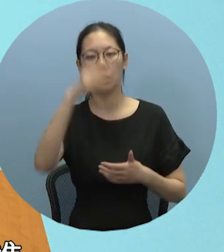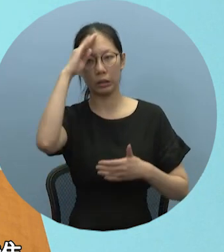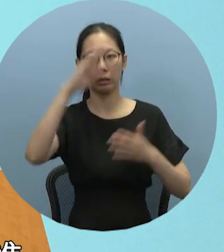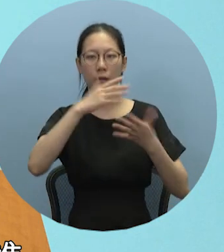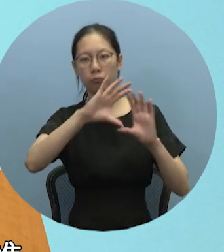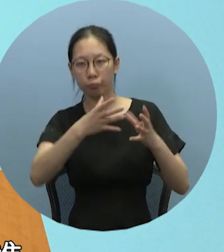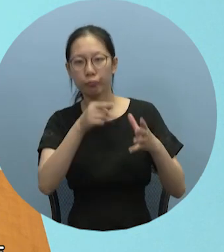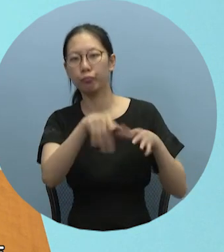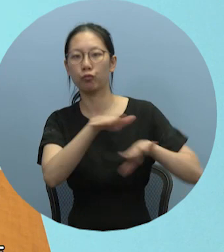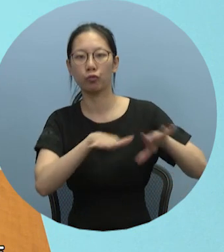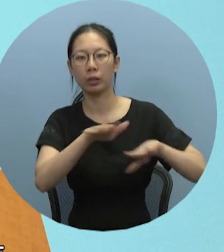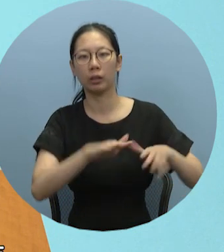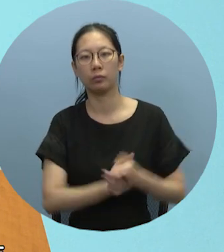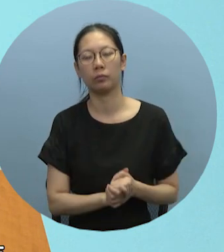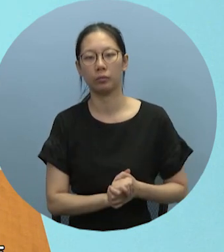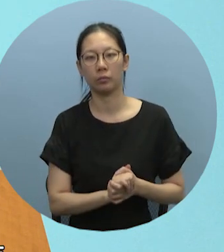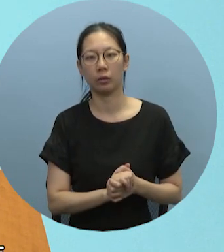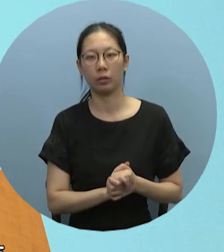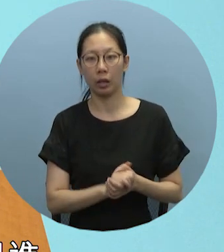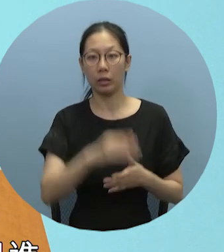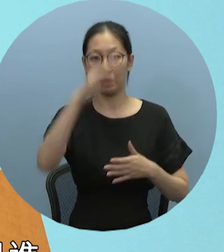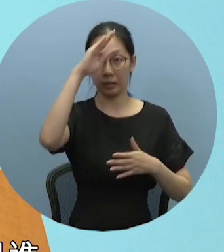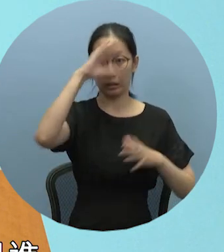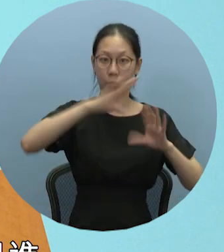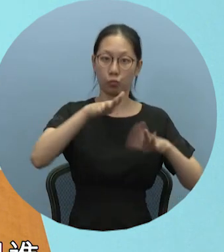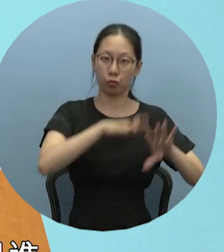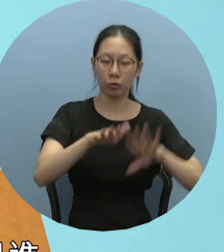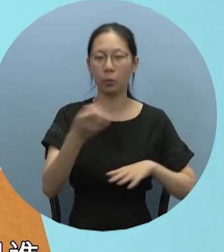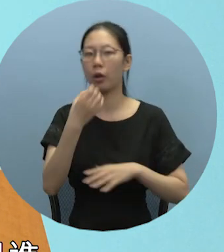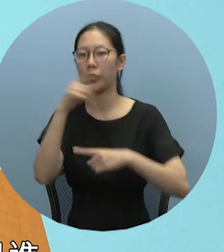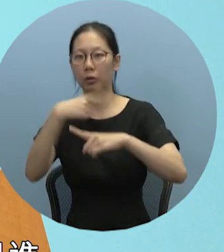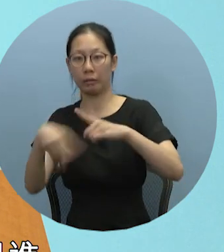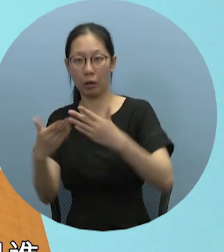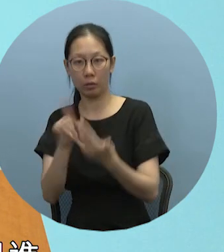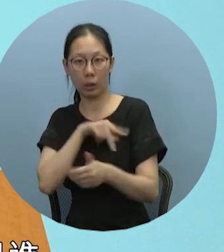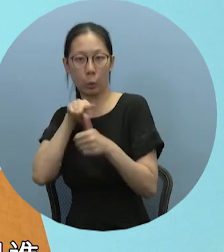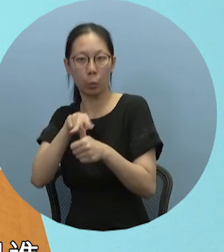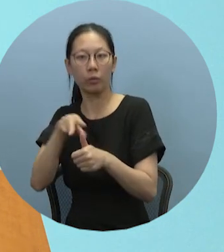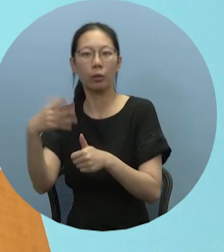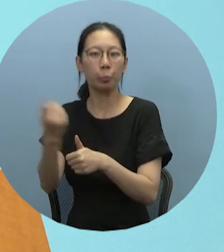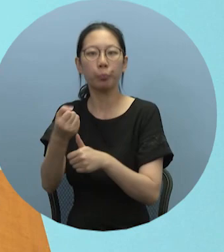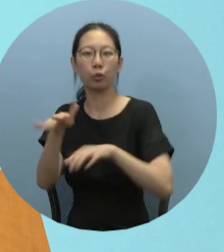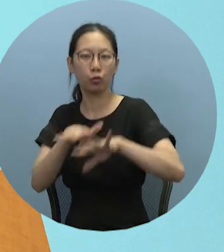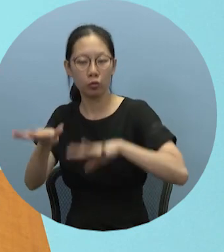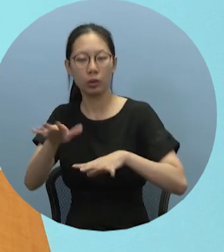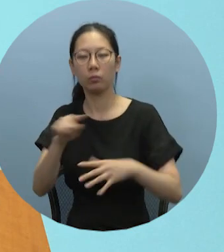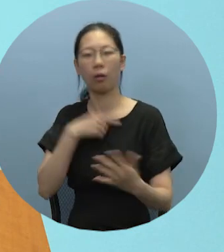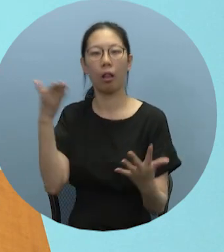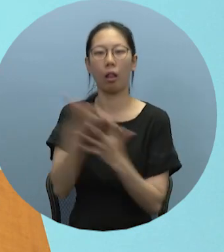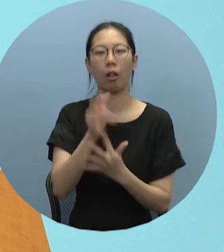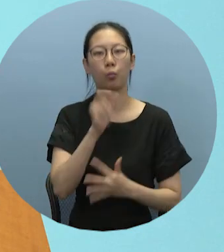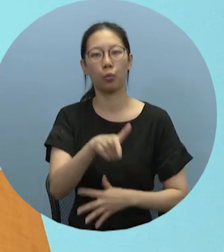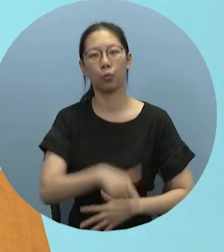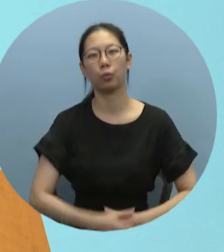關嚟到去跟進。但係無論由執法機關跟進，或者由香港大學的管理層跟進咧，我都唔會介入。